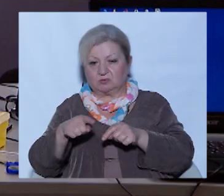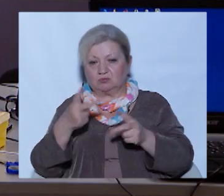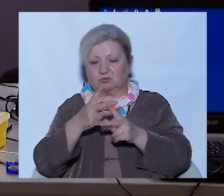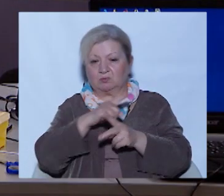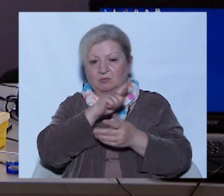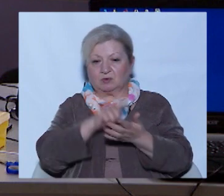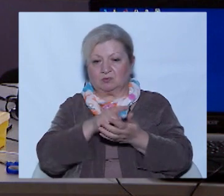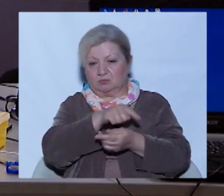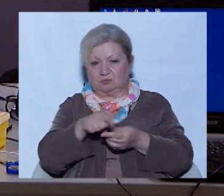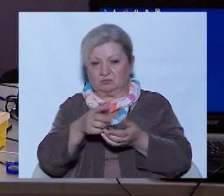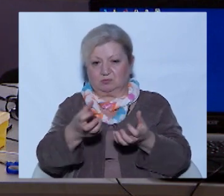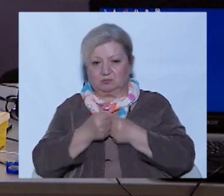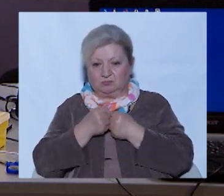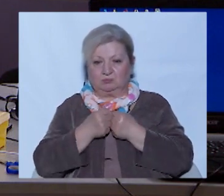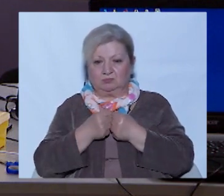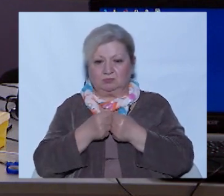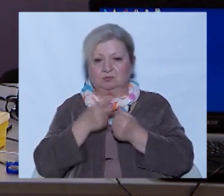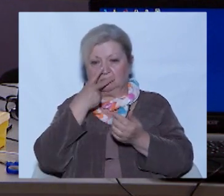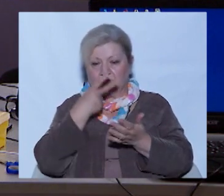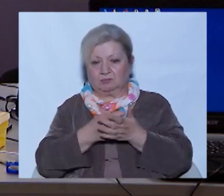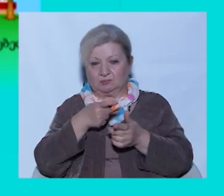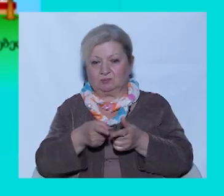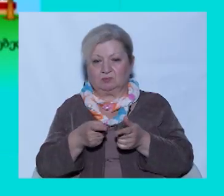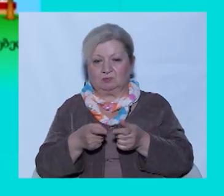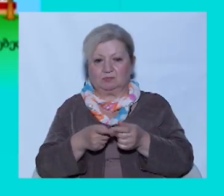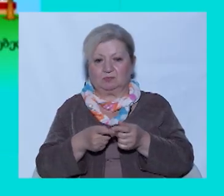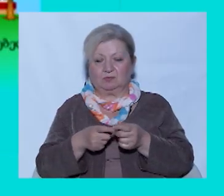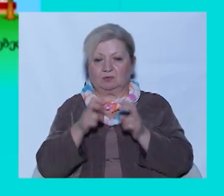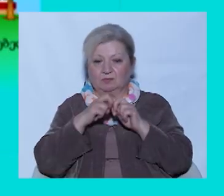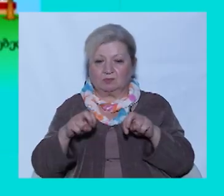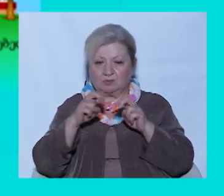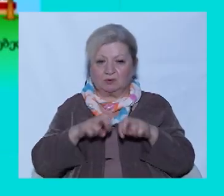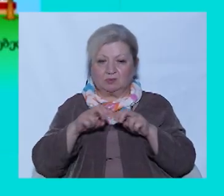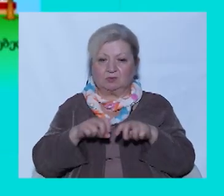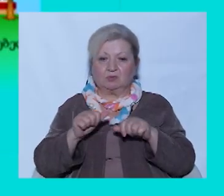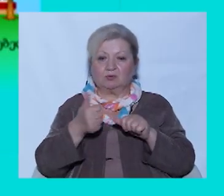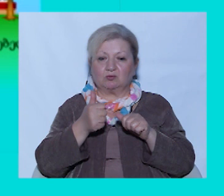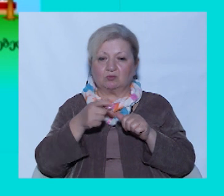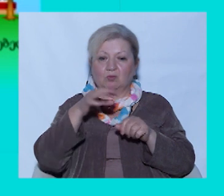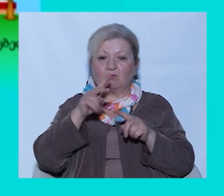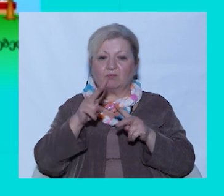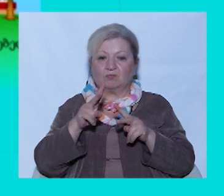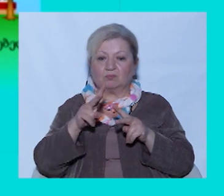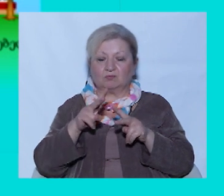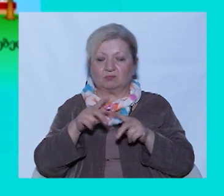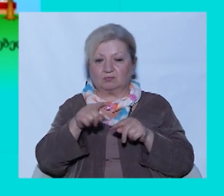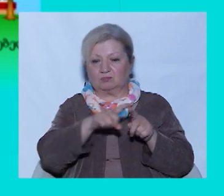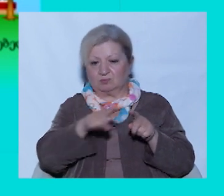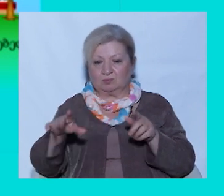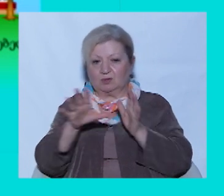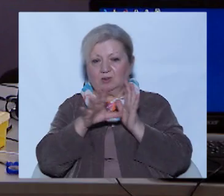არის მთავარი ამოცანა. მოდით ახლა განვიხილოთ ეს მომენტი. გავერკვიოთ ახლა მომხმარებლამდე როგორ ხდება